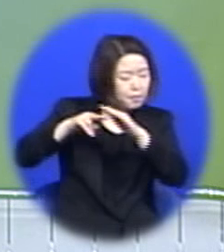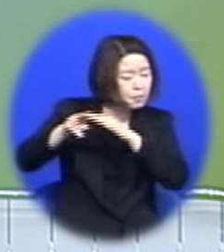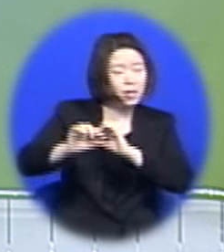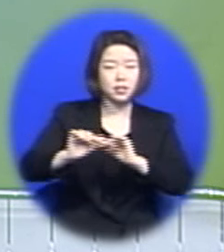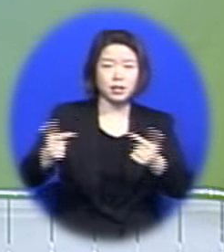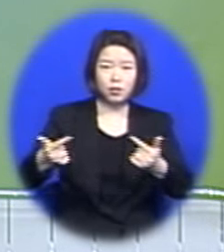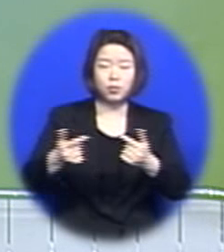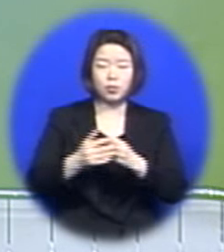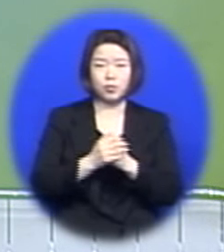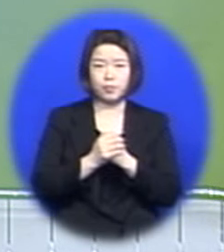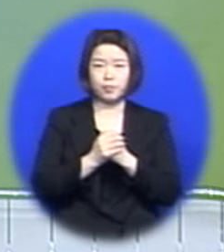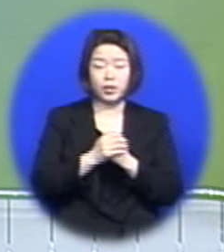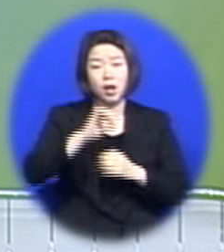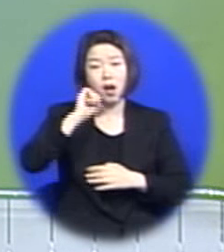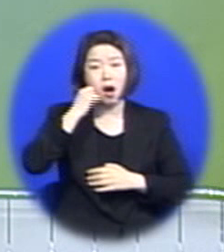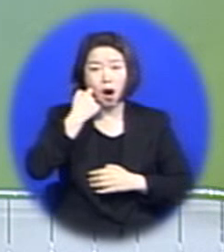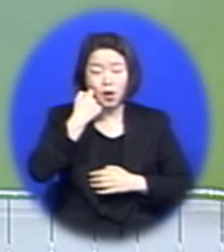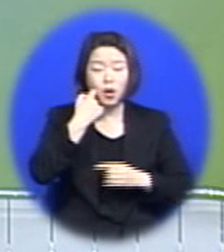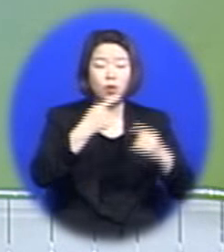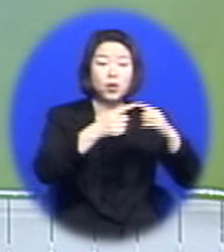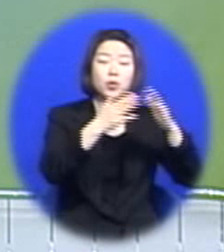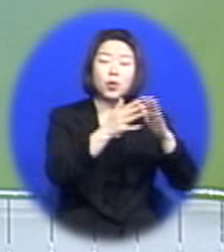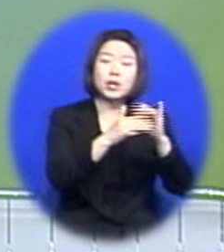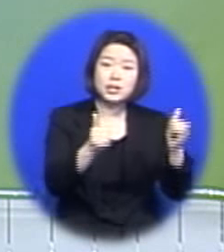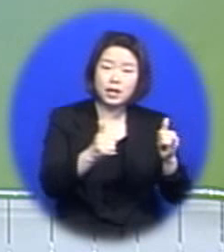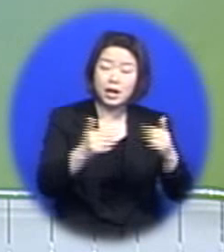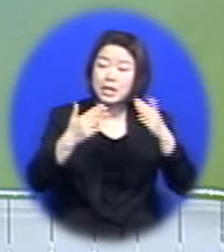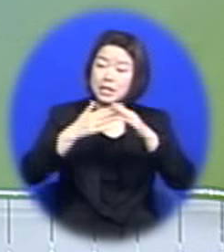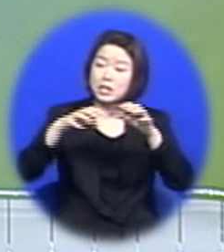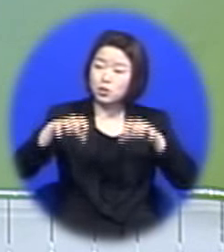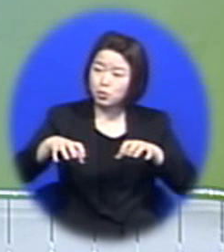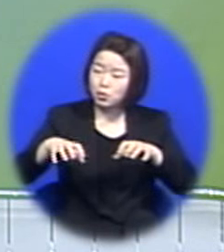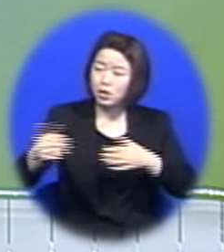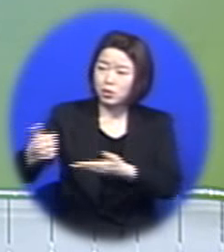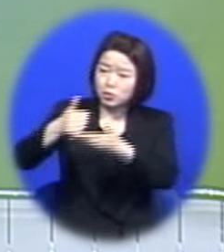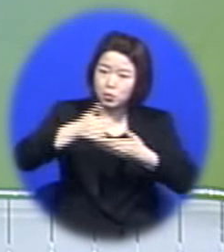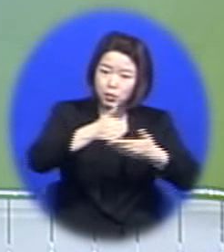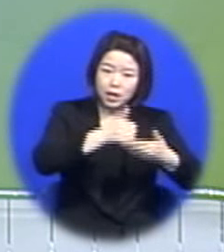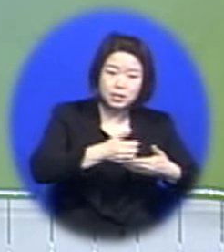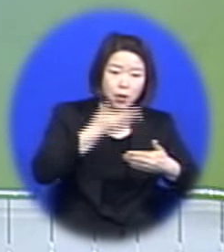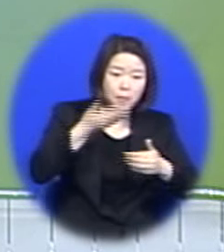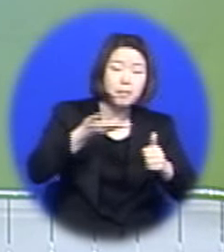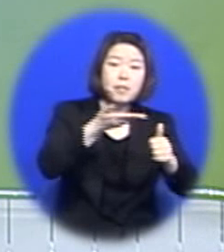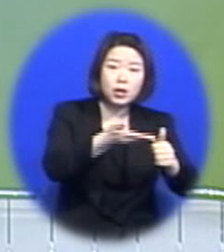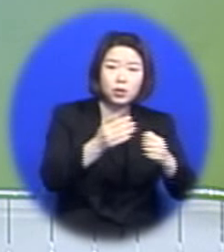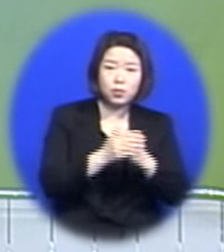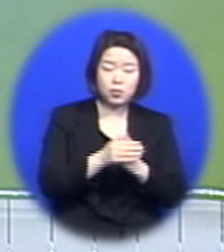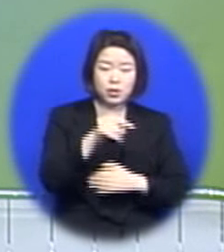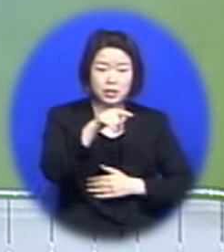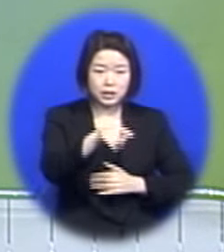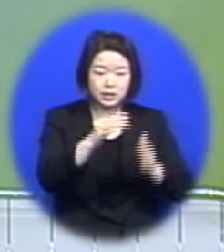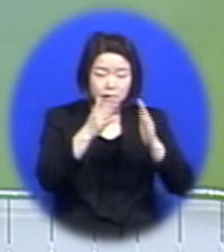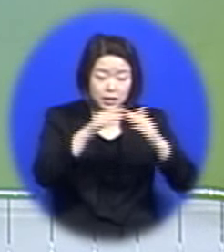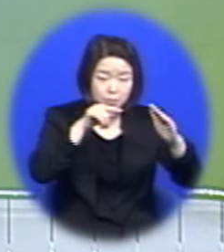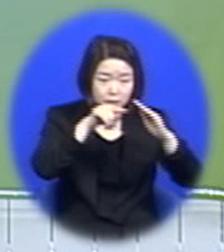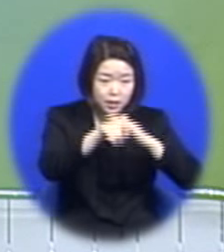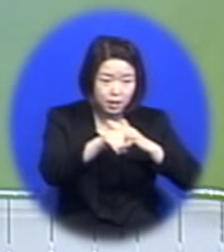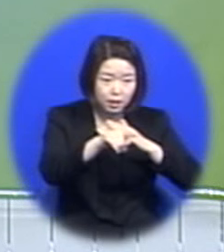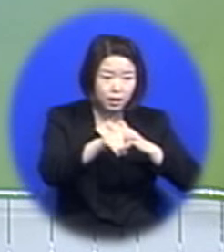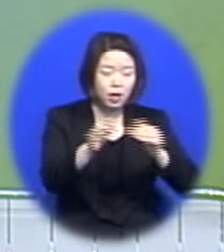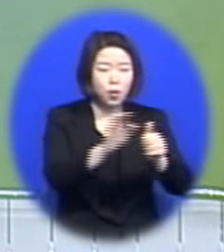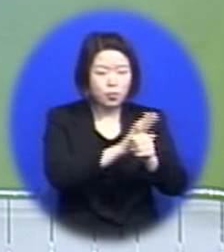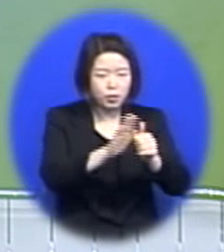않았습니다. 어려운 교우들과 이웃들을 집에 초대해서 먹이고 또 그들의 집을 찾아가 위로하며 함께